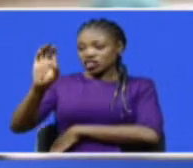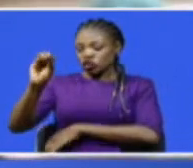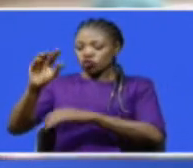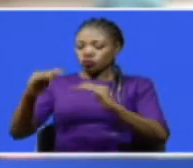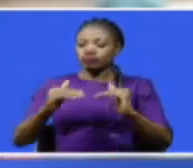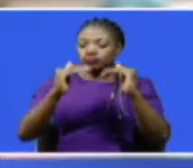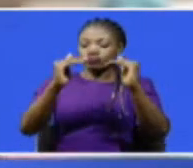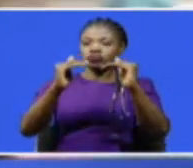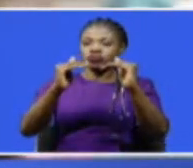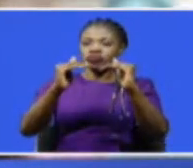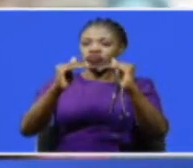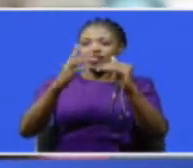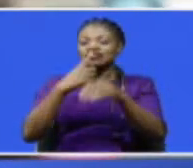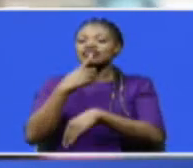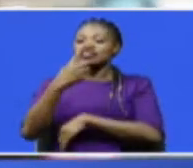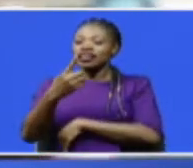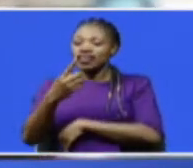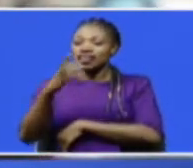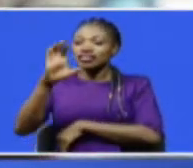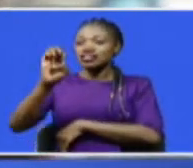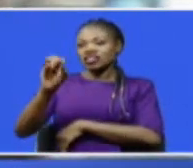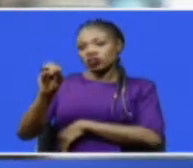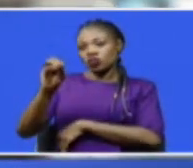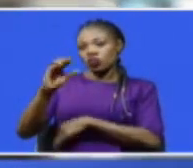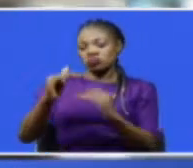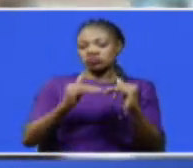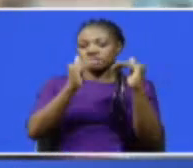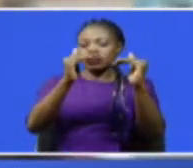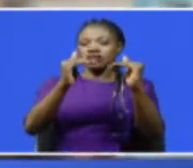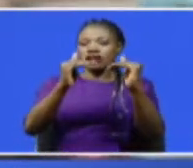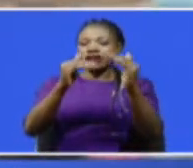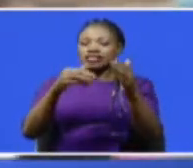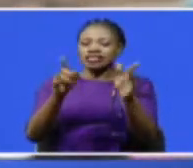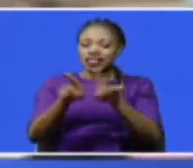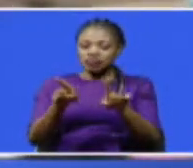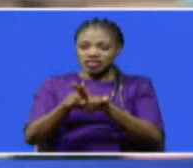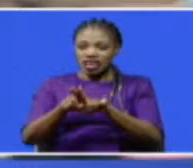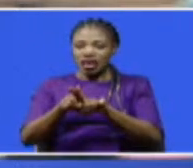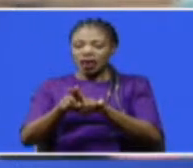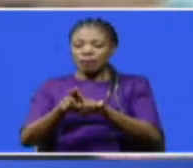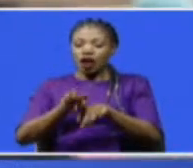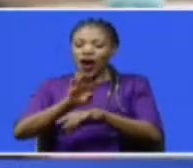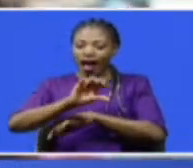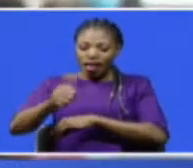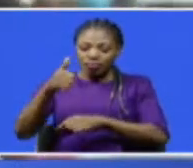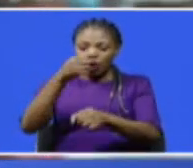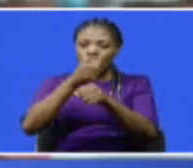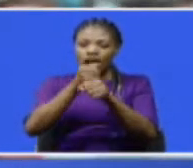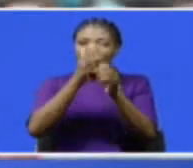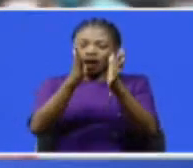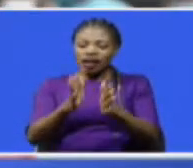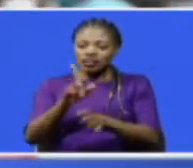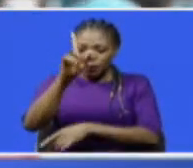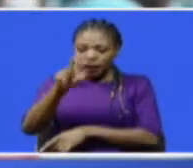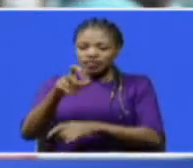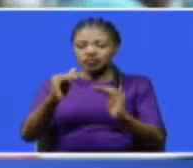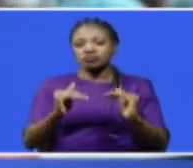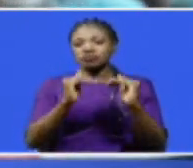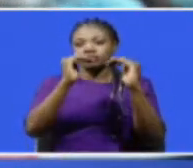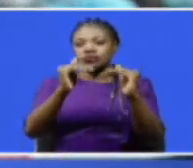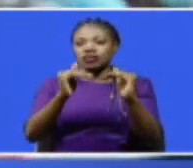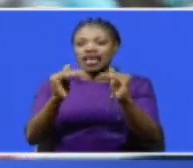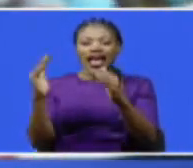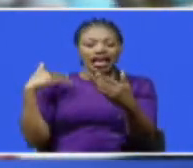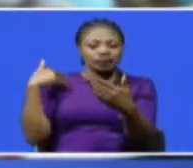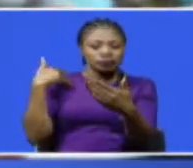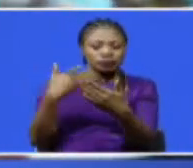So ikasema ndiposa mishahara ya CEO imepandishwa, mishahara ya wafanyakazi vile vile lazima ipandishwe. So mpaka wakati